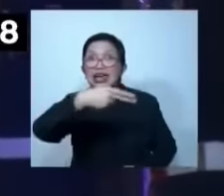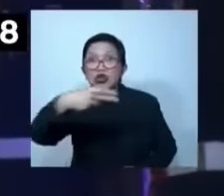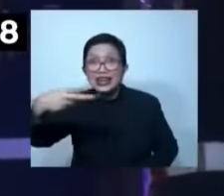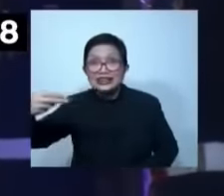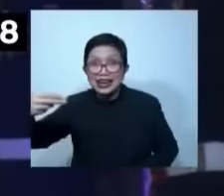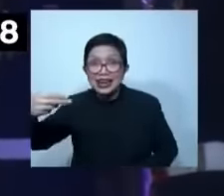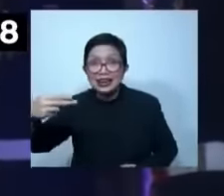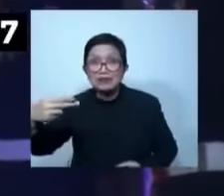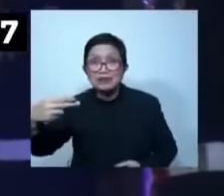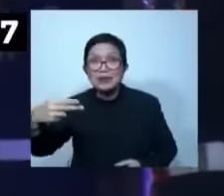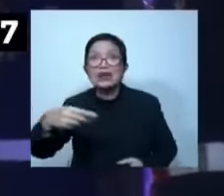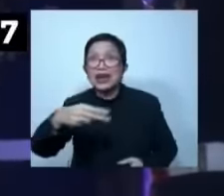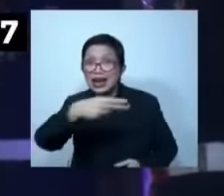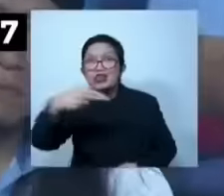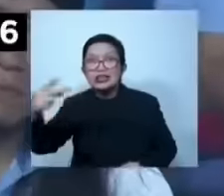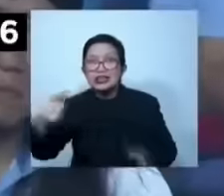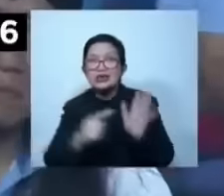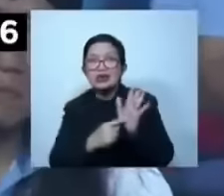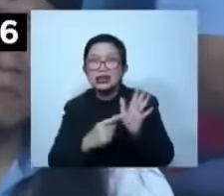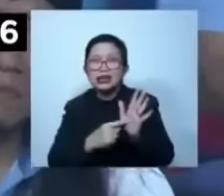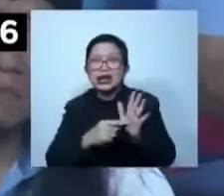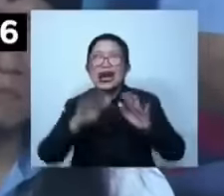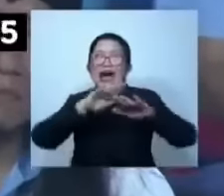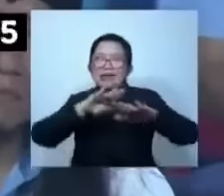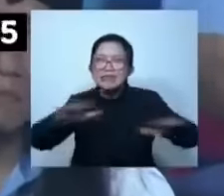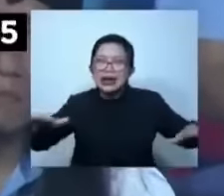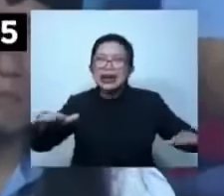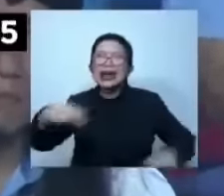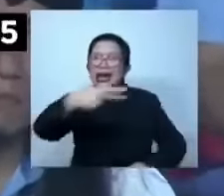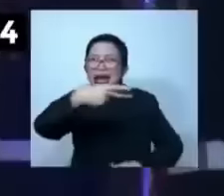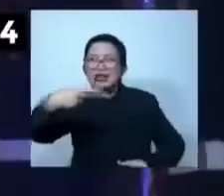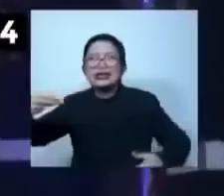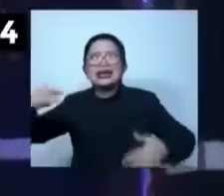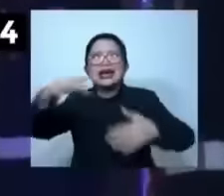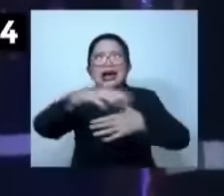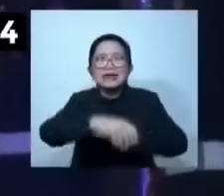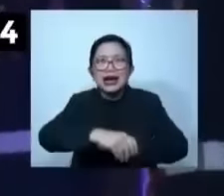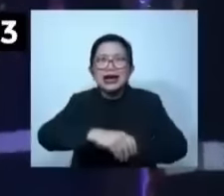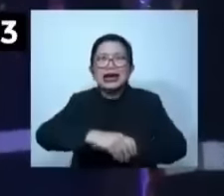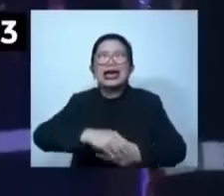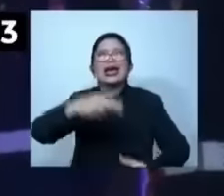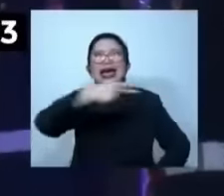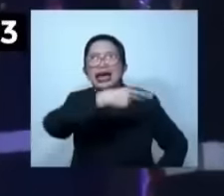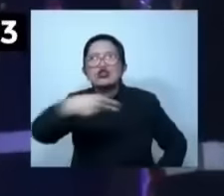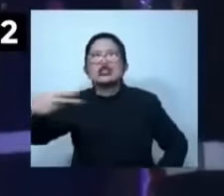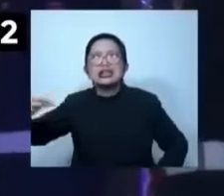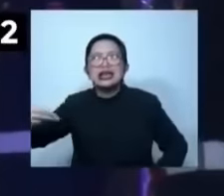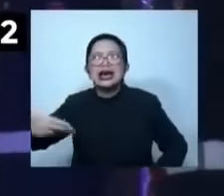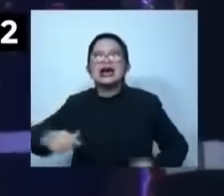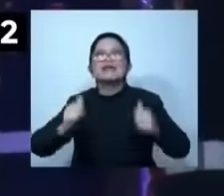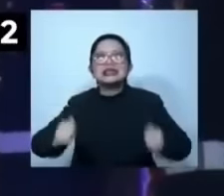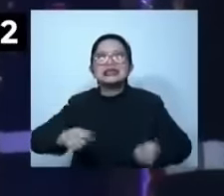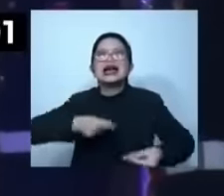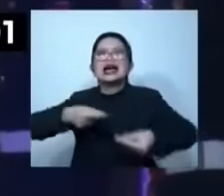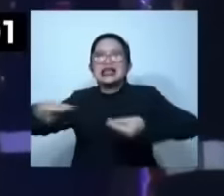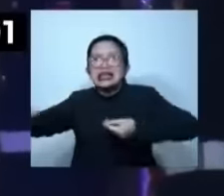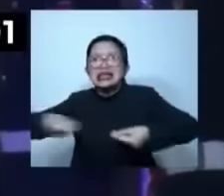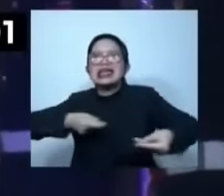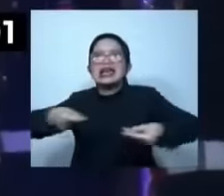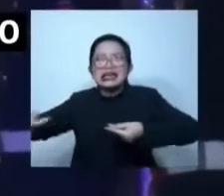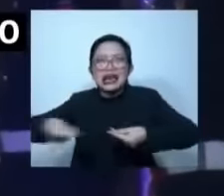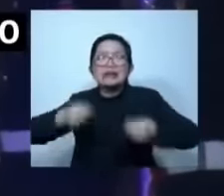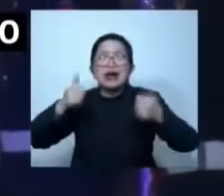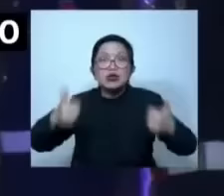aman, Indonesia masih damai, Indonesia masih terkendali, harga-harga